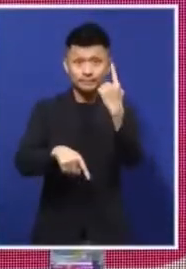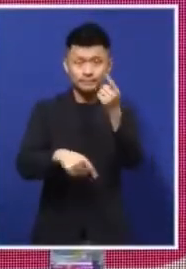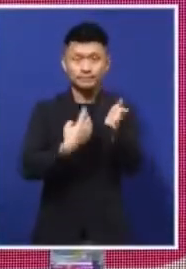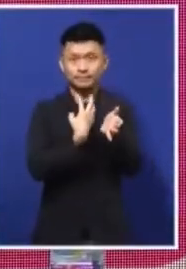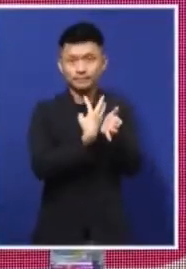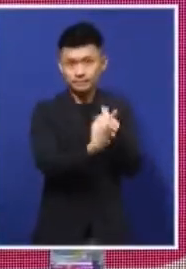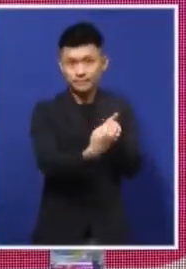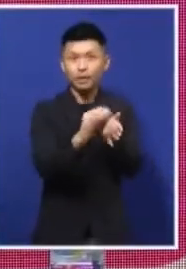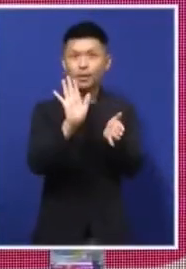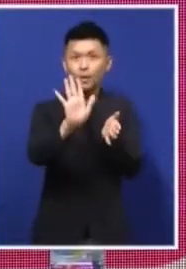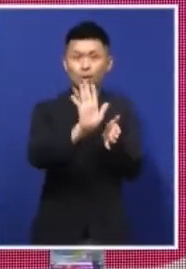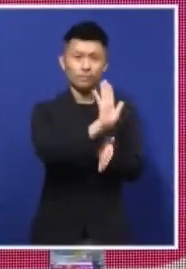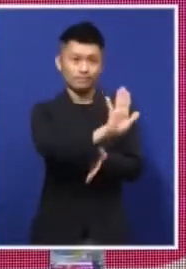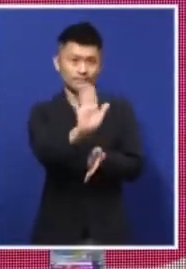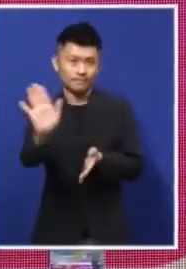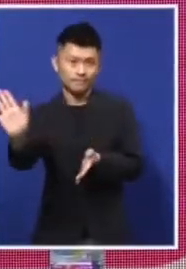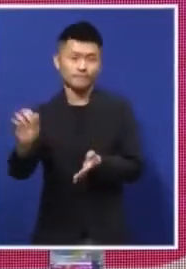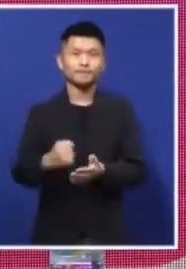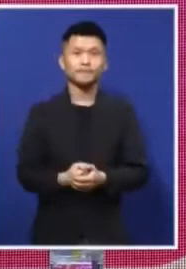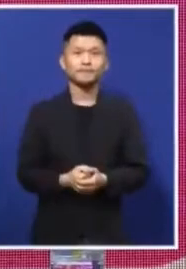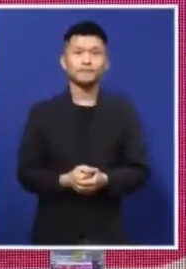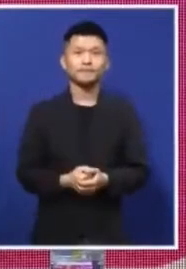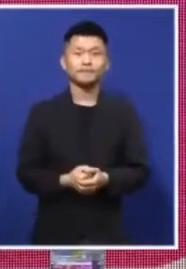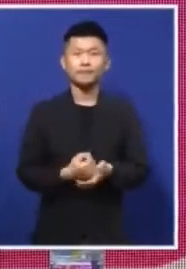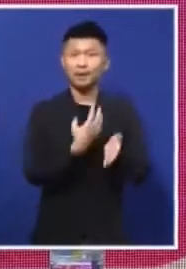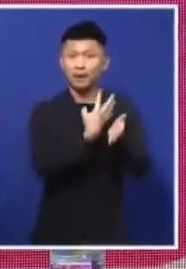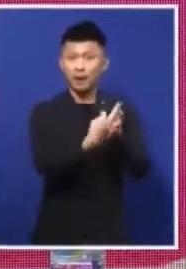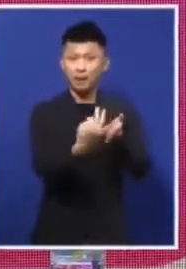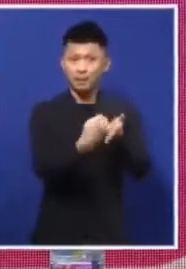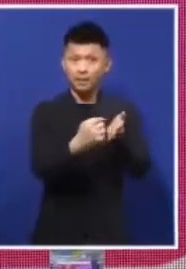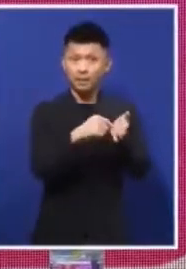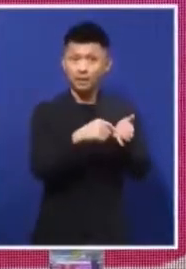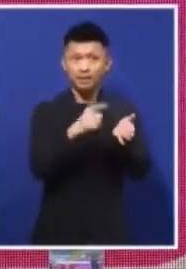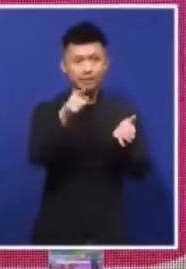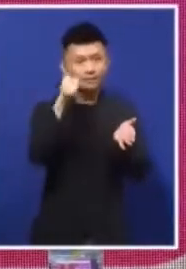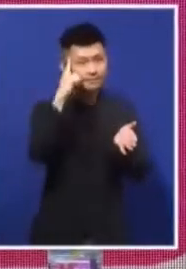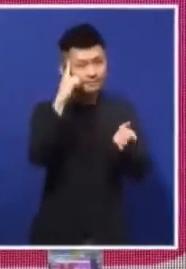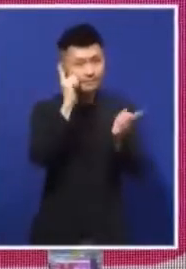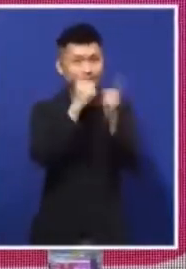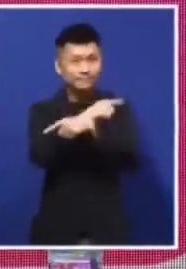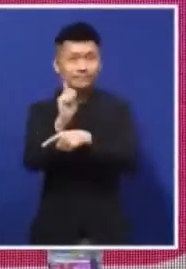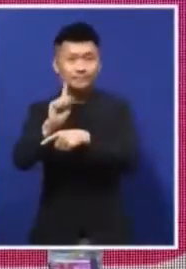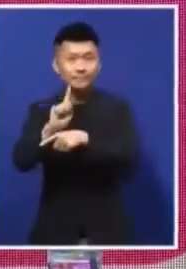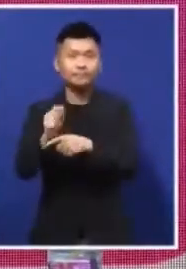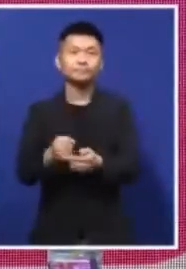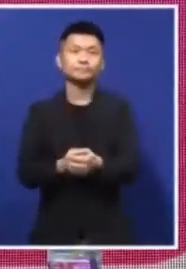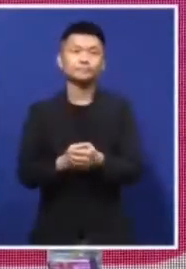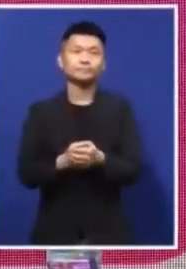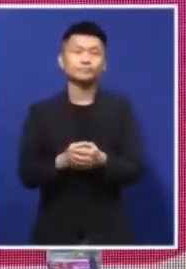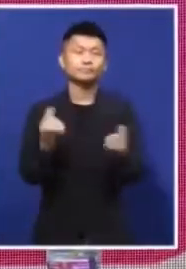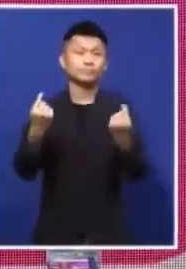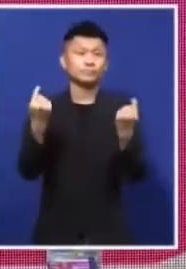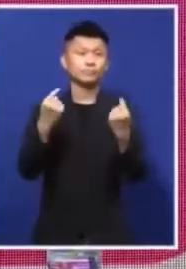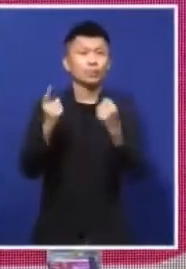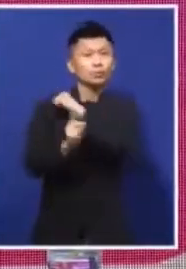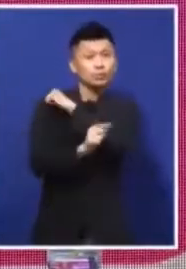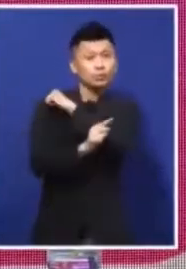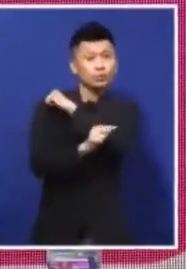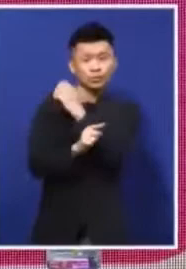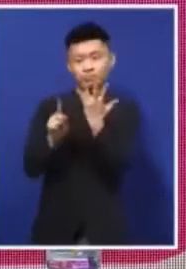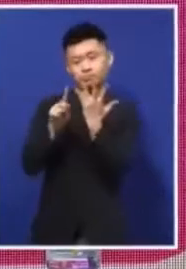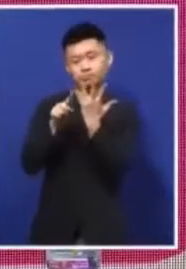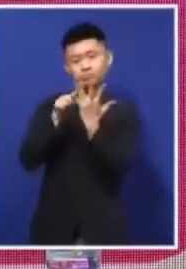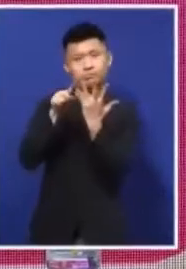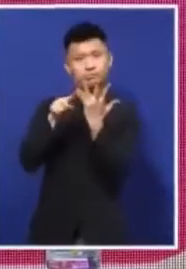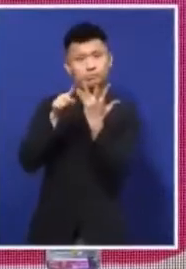会有一个号码了。那这个号码呢，你就把它想成是它的尾码，好比像说假设最后2码好了，